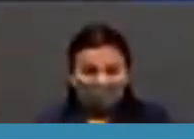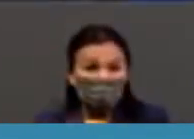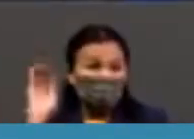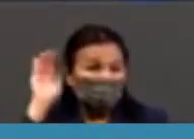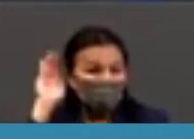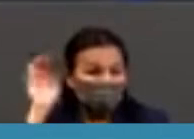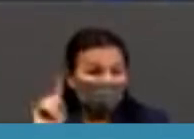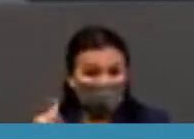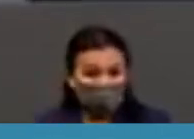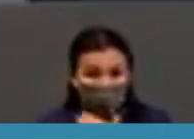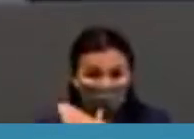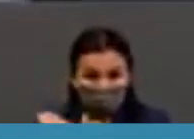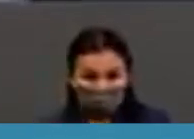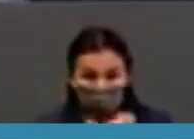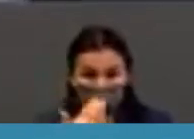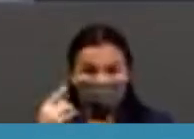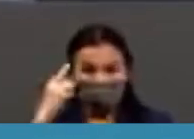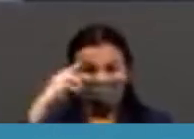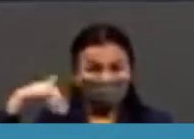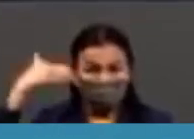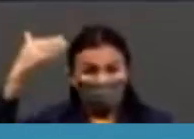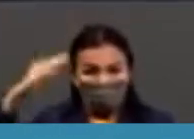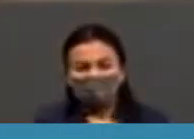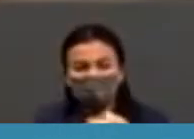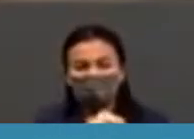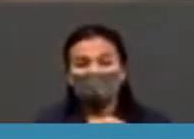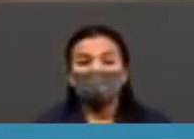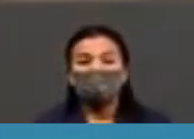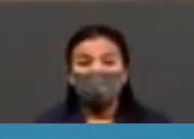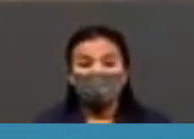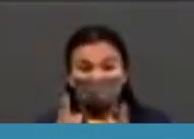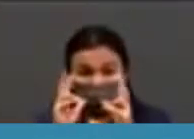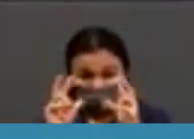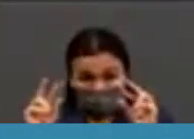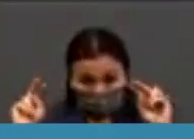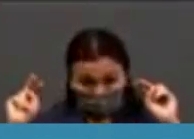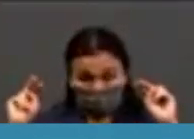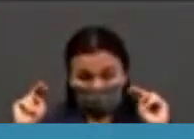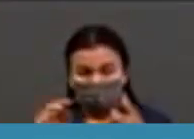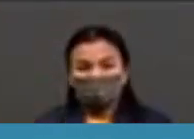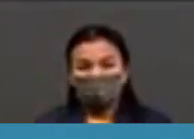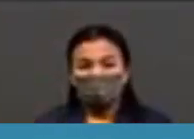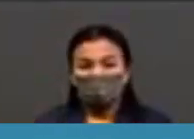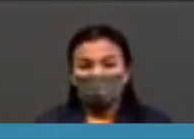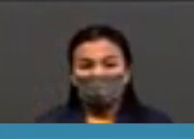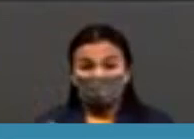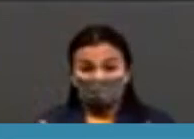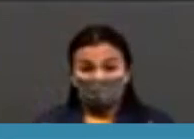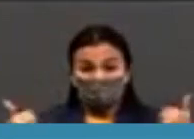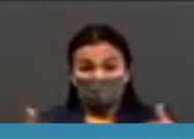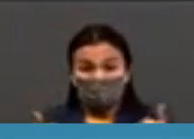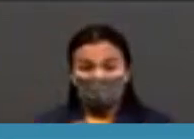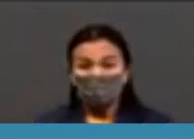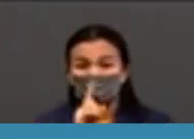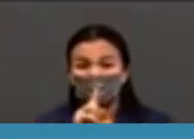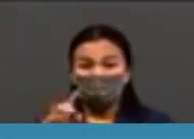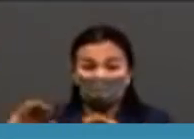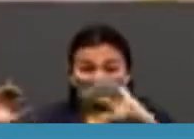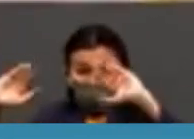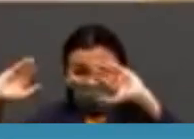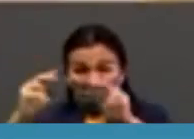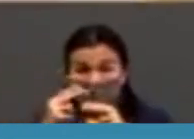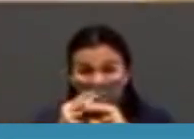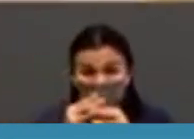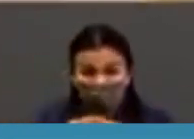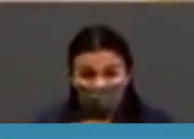ะอาด โฆษกประจำสำนักนายกรัฐมนตรีกล่าวเพิ่มเติมว่าจากการที่รัฐบาลได้ดำเนินนโยบายส่งเสริมนักลงทุนต่างช